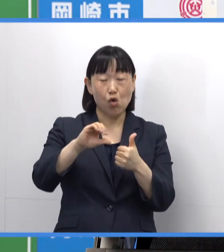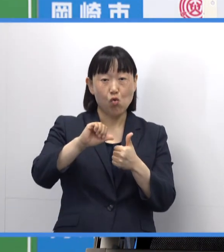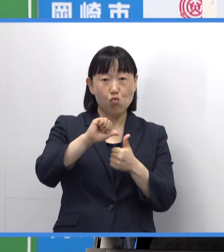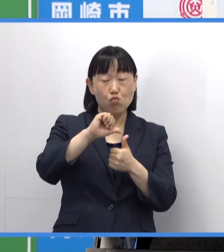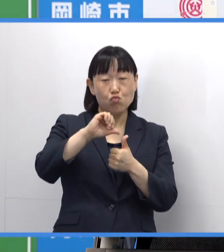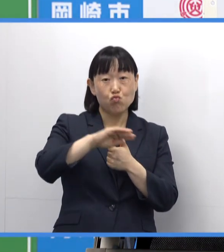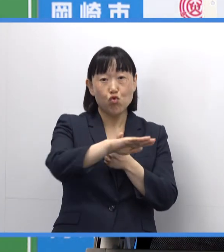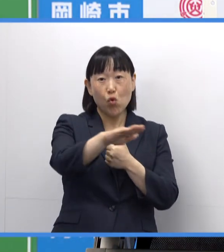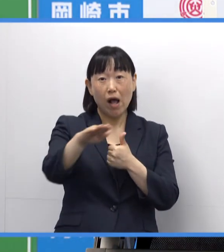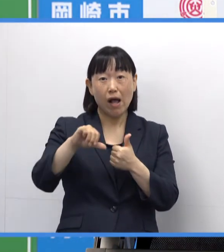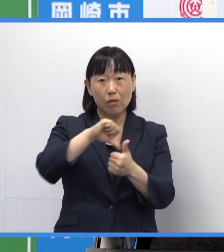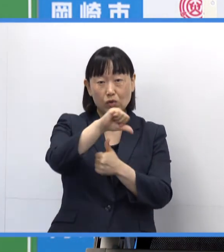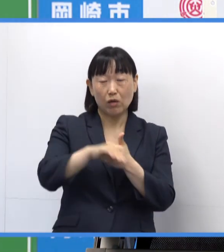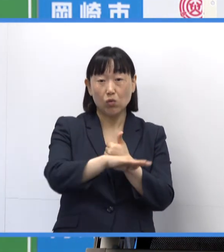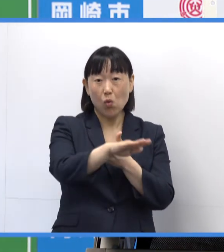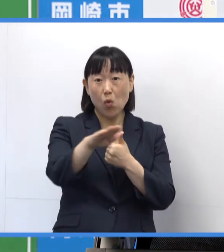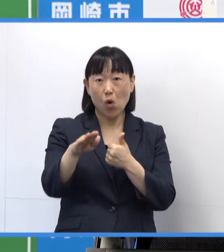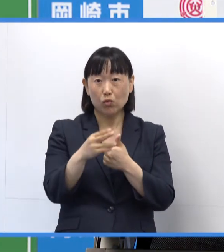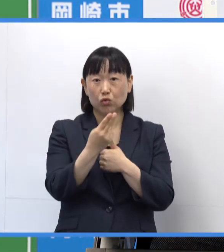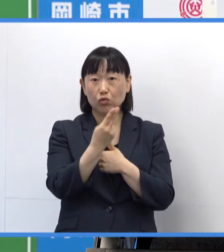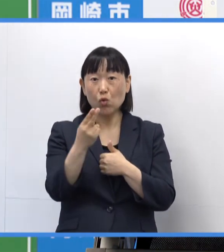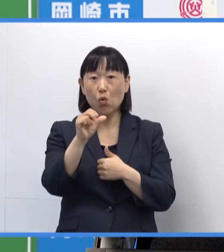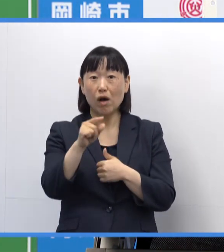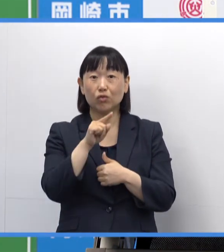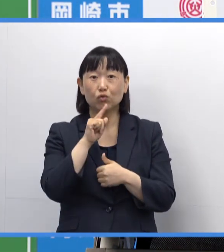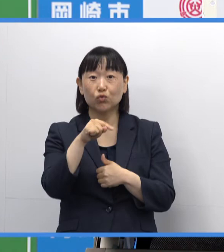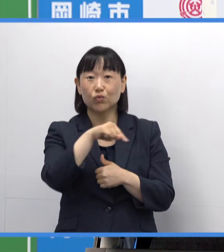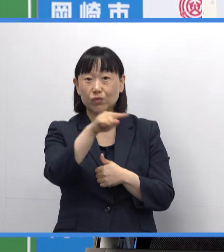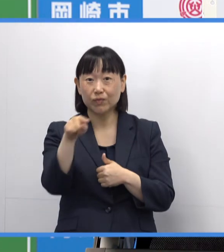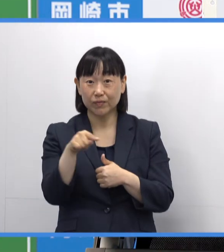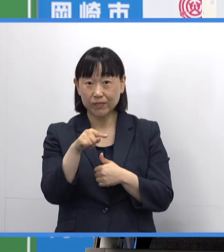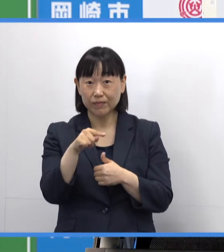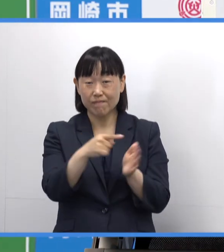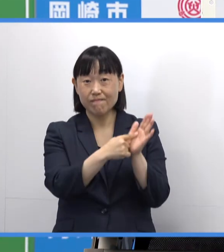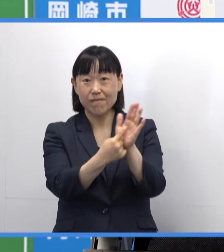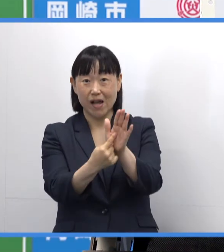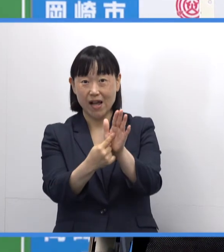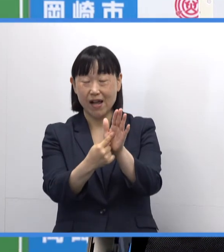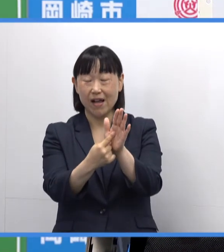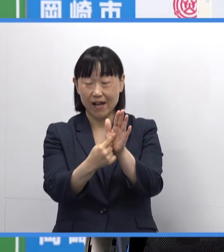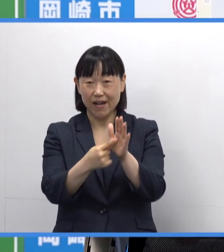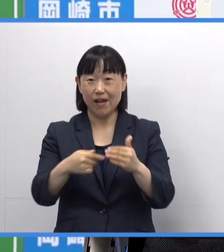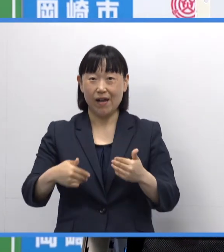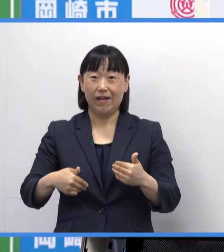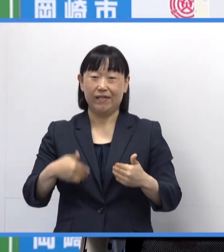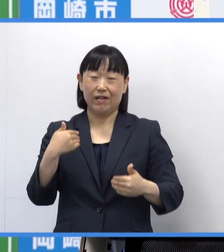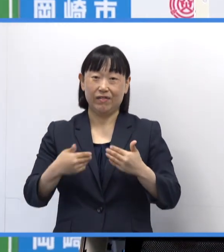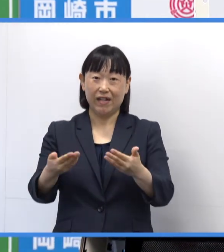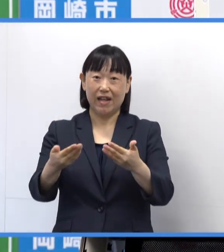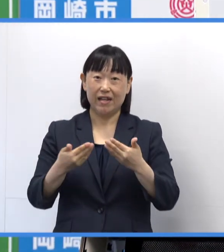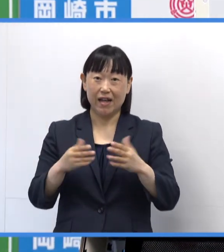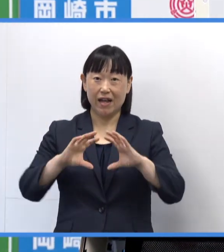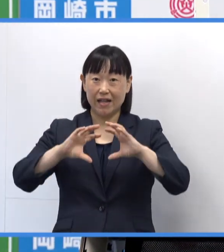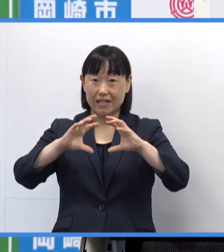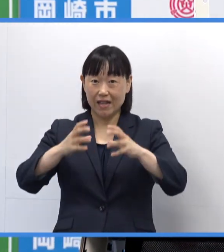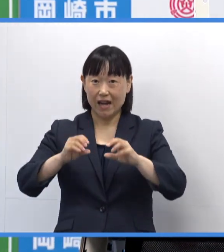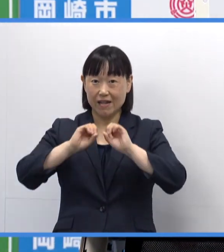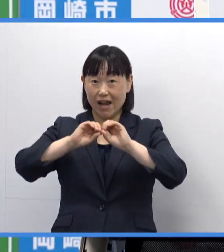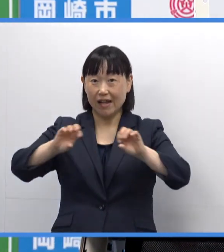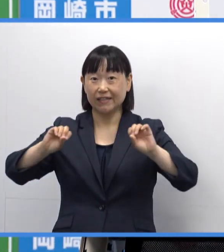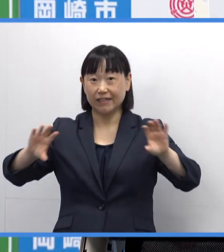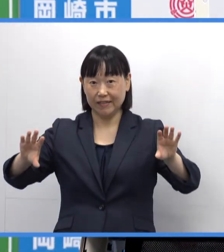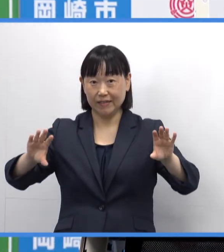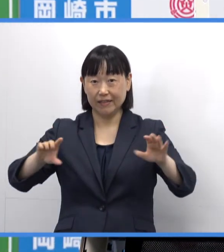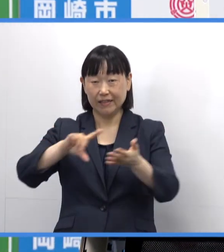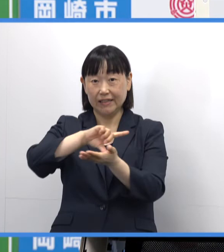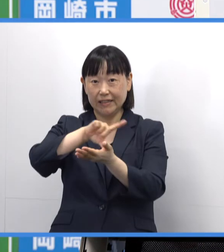することにより、仮想空間で岡崎市を楽しんでいただける環境を世界に発信し、地域の活性化